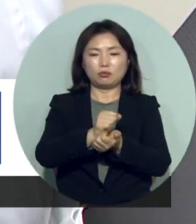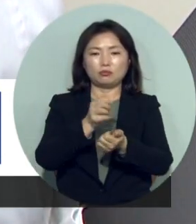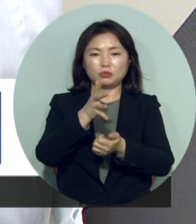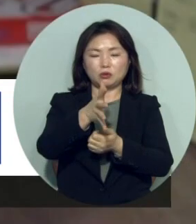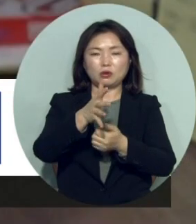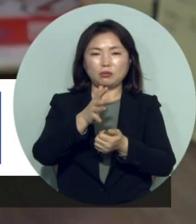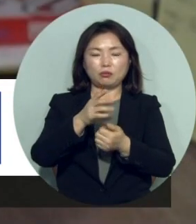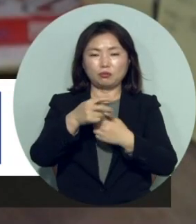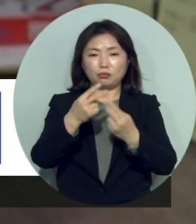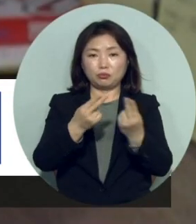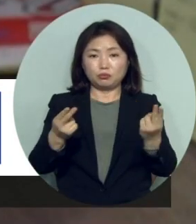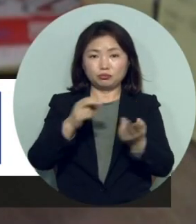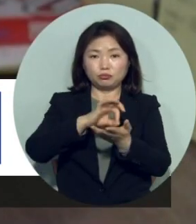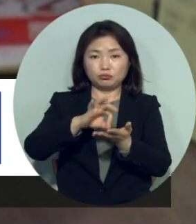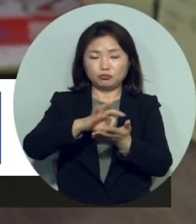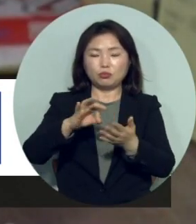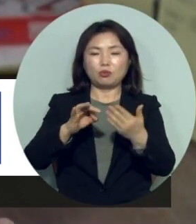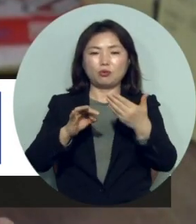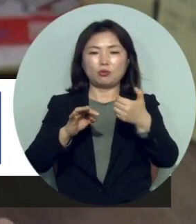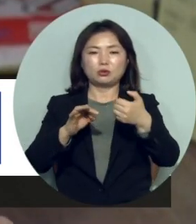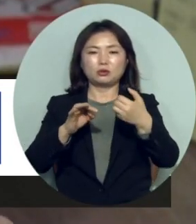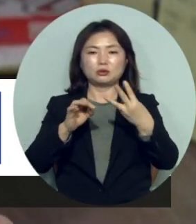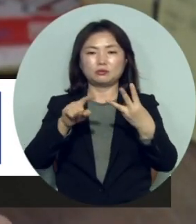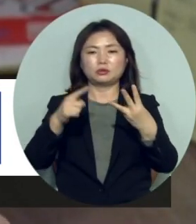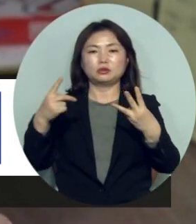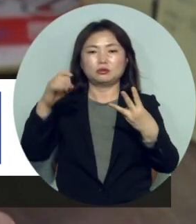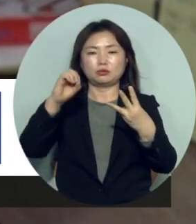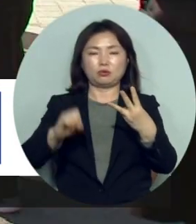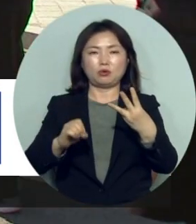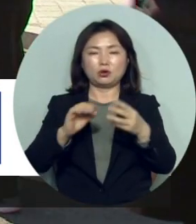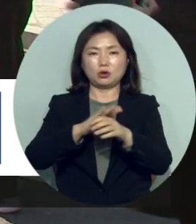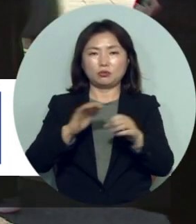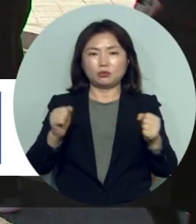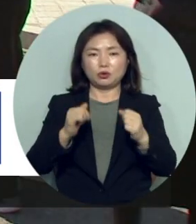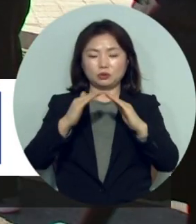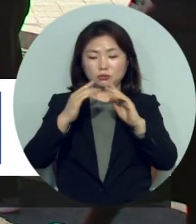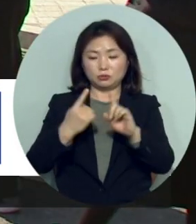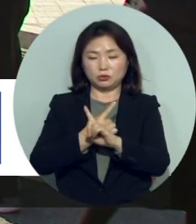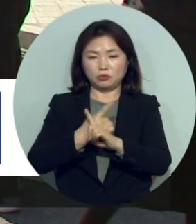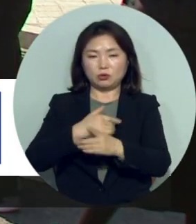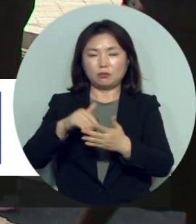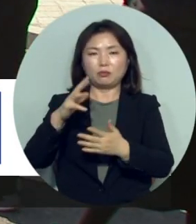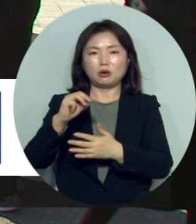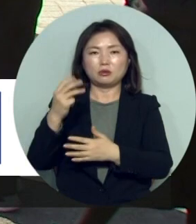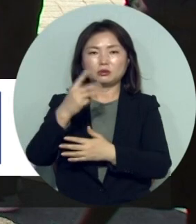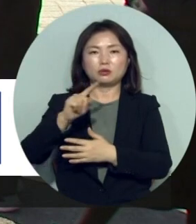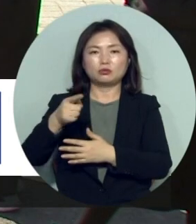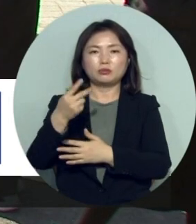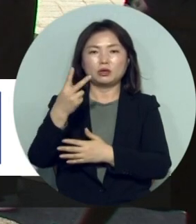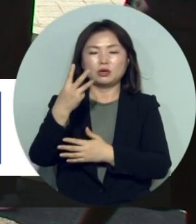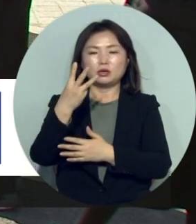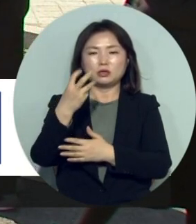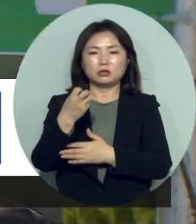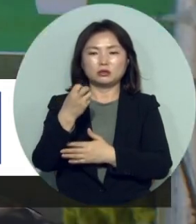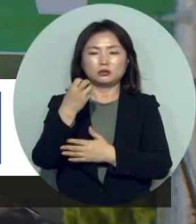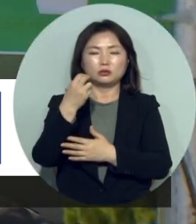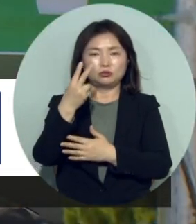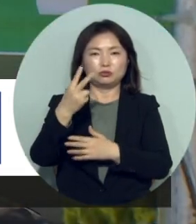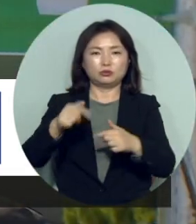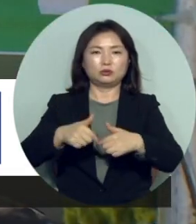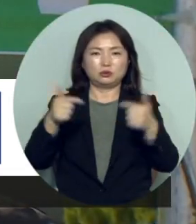전담 병원 경산 가동률은 53.1% 경북의 재택 치료자는 81,900 일은 2명으로